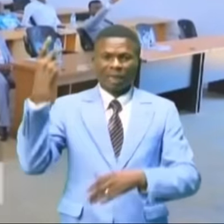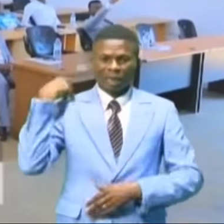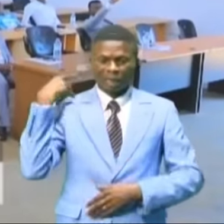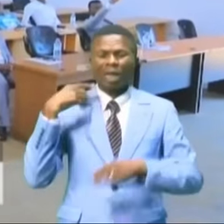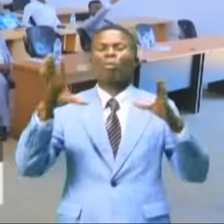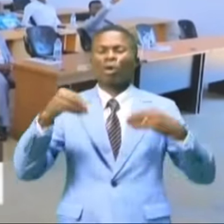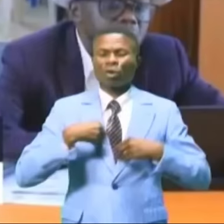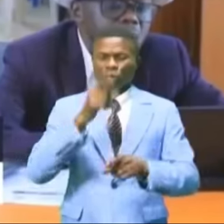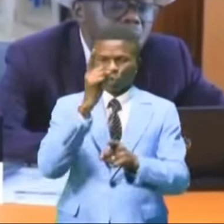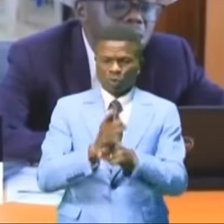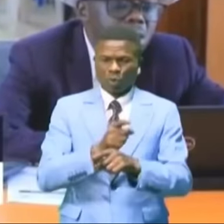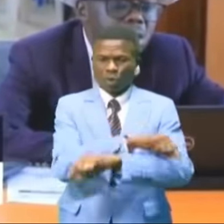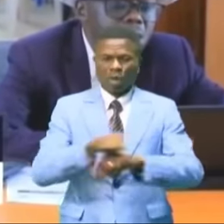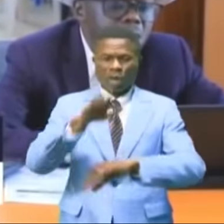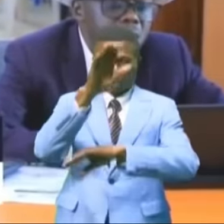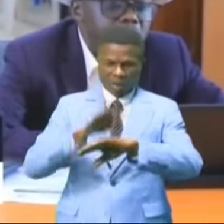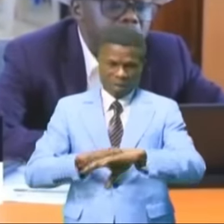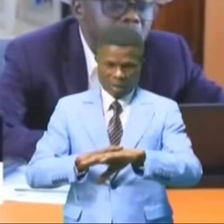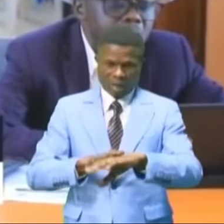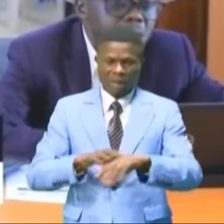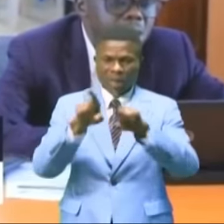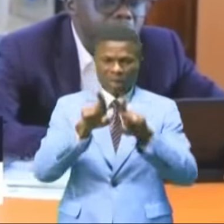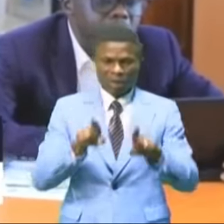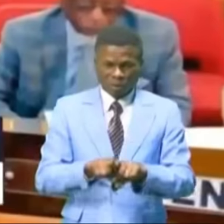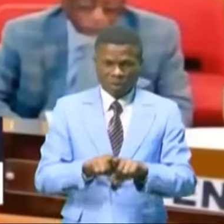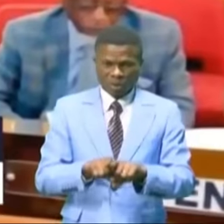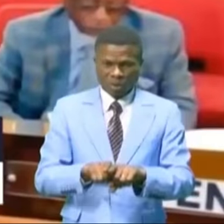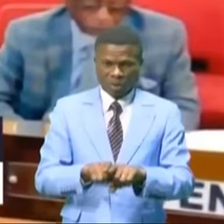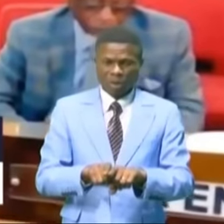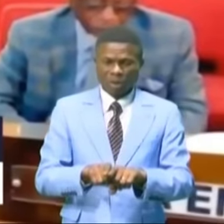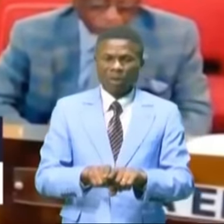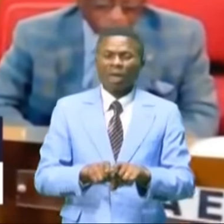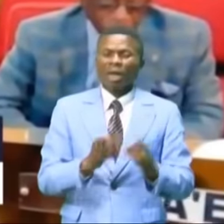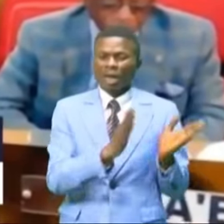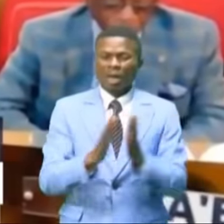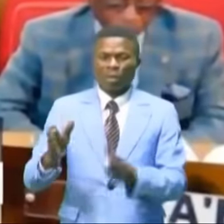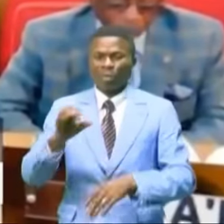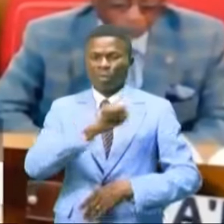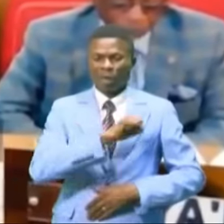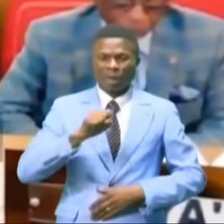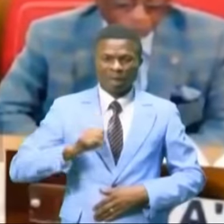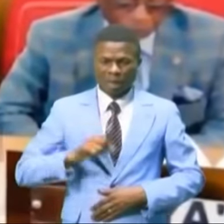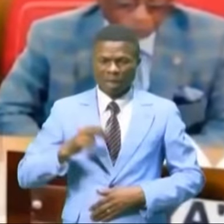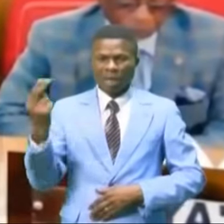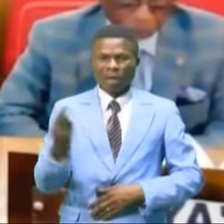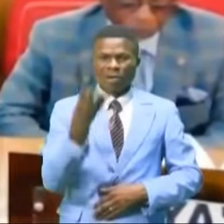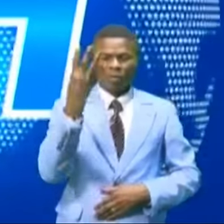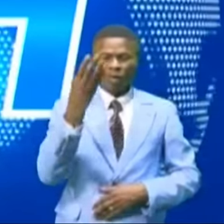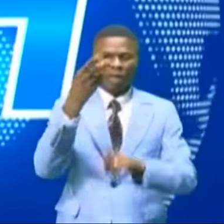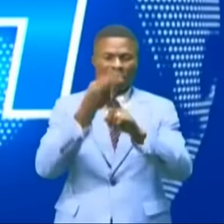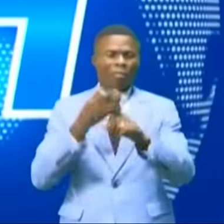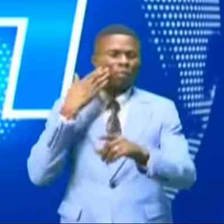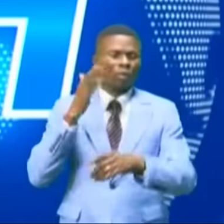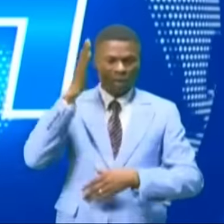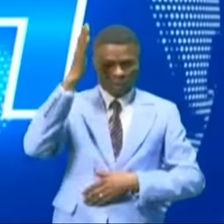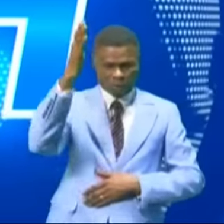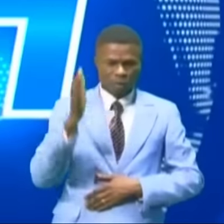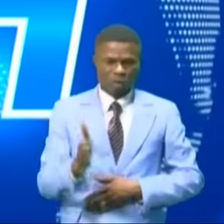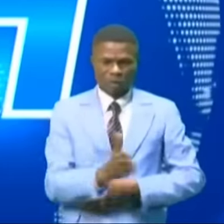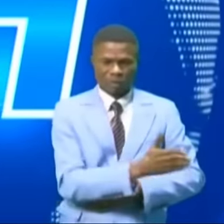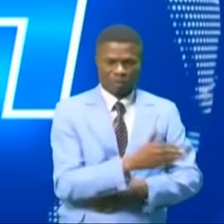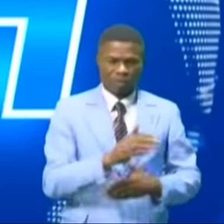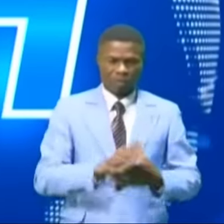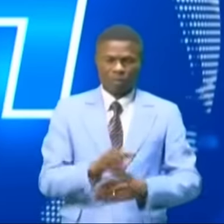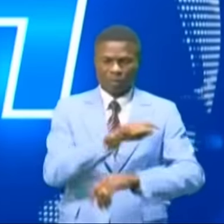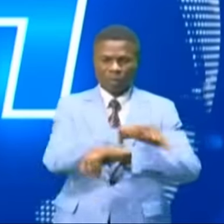confirmés par la Cour d'appel et qui éliront les 4 sénateurs le 24 mai prochain. La